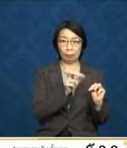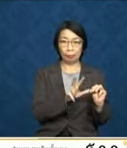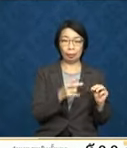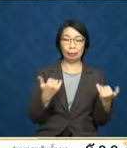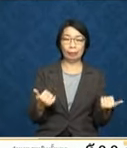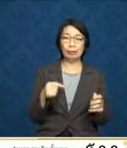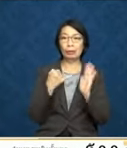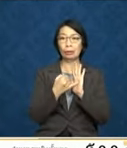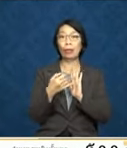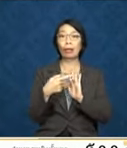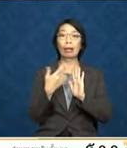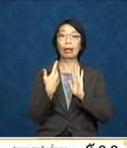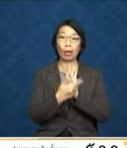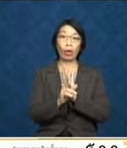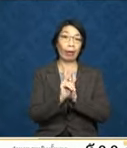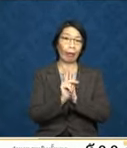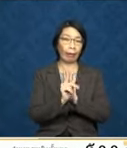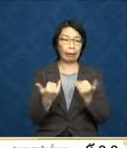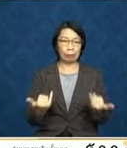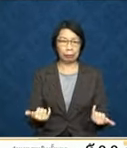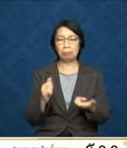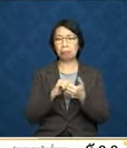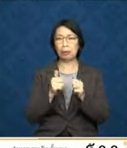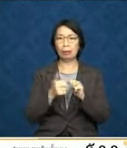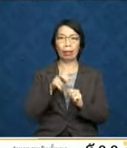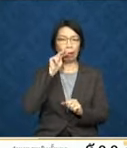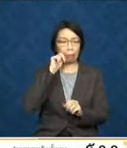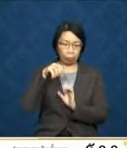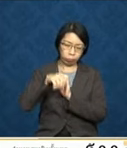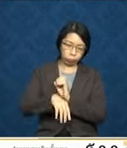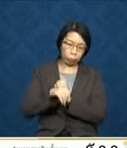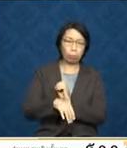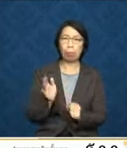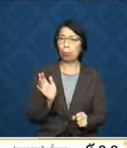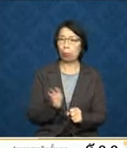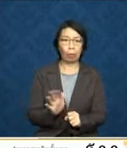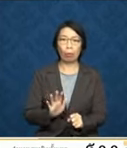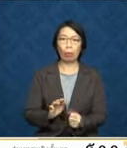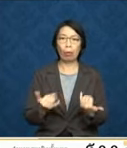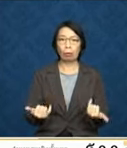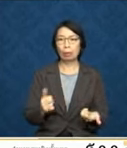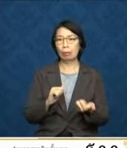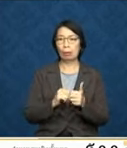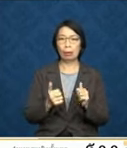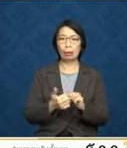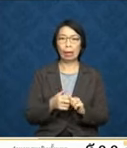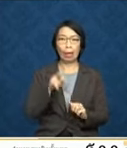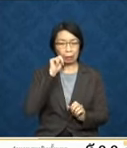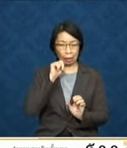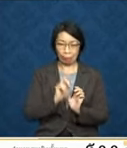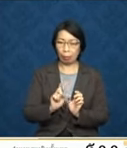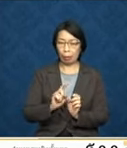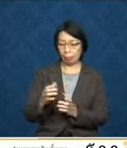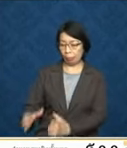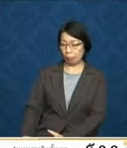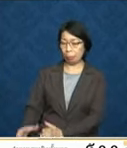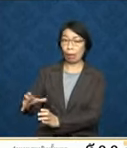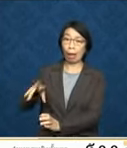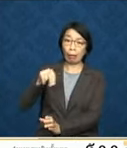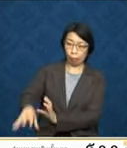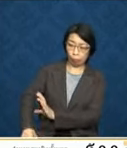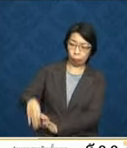แก่นซึ่งปัจจุบันค่ะประสบปัญหาการขาดแคลนน้ำอย่างมากพอน้ำประปาที่ใช้อยู่เป็นน้ำบาดาลขุดเจาะเองแต่เป็น